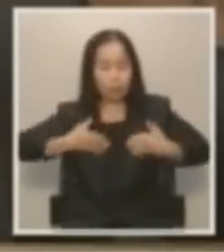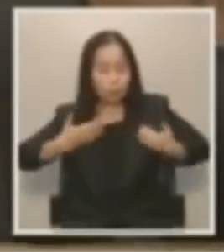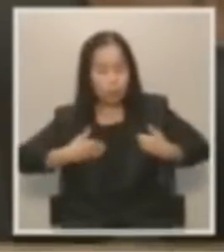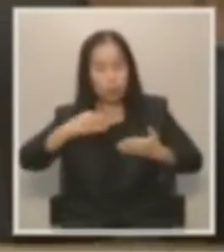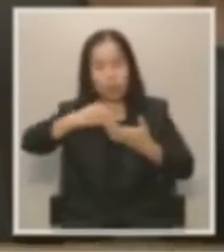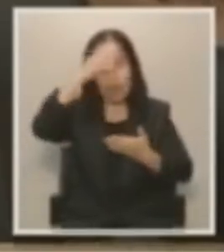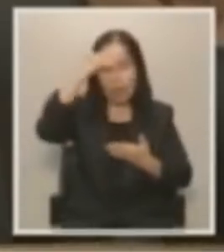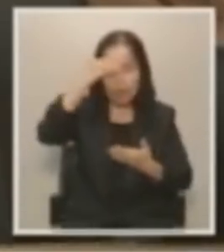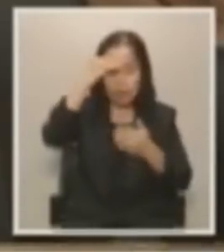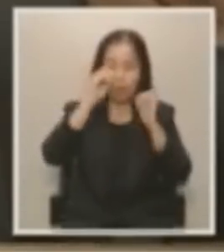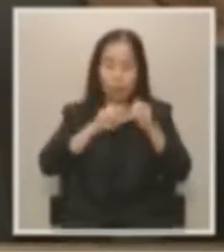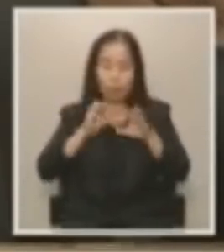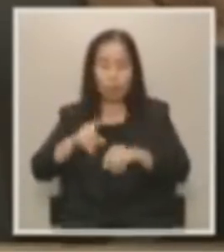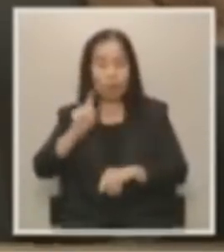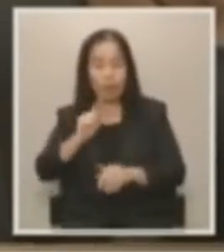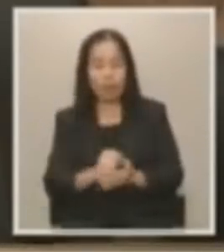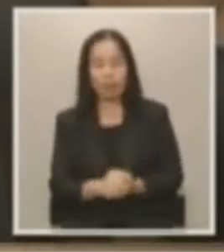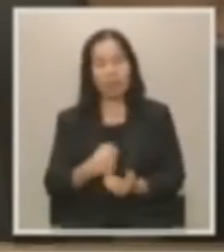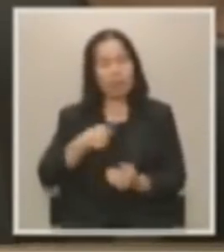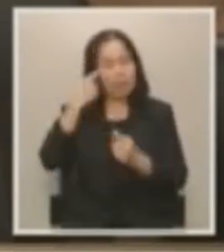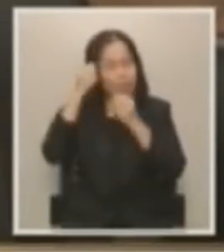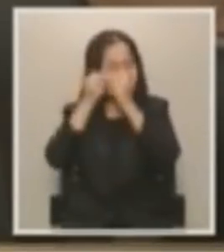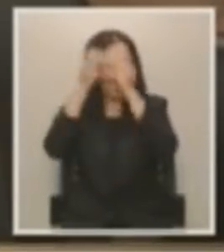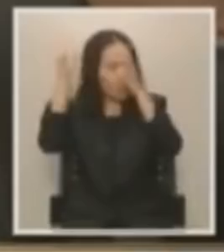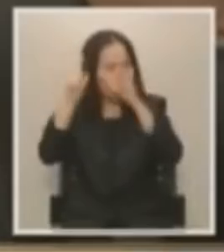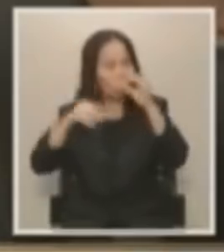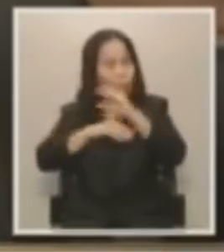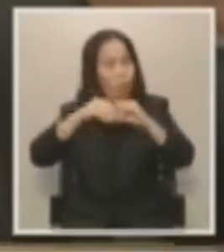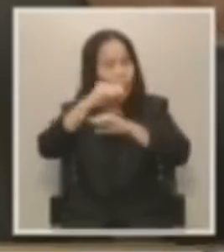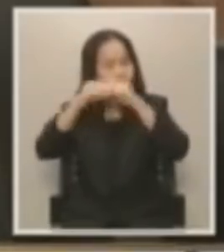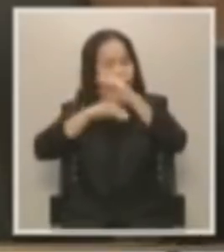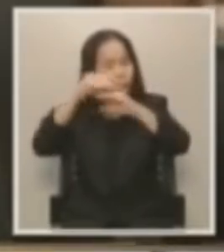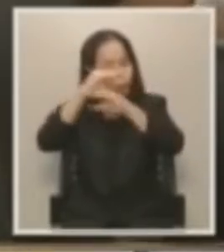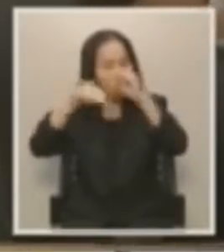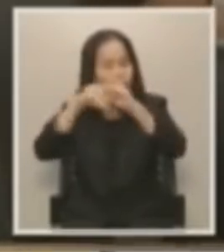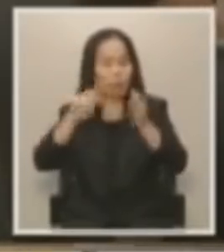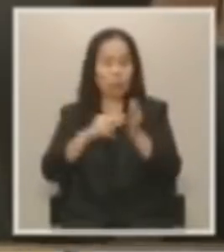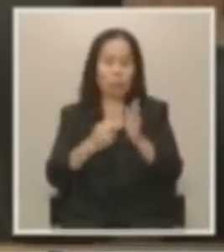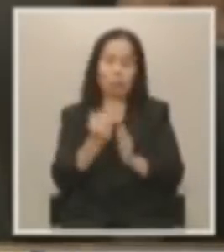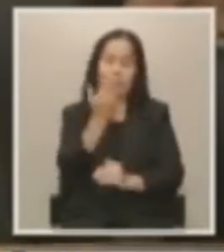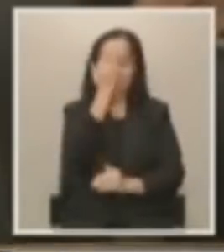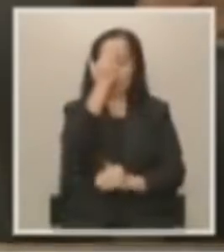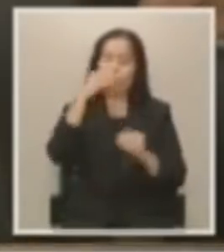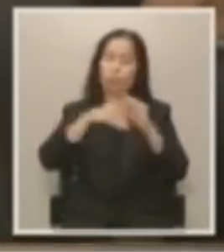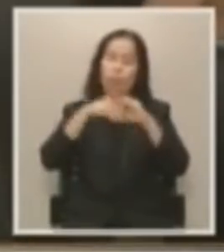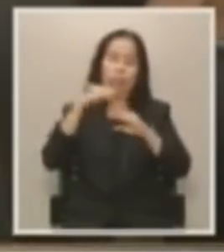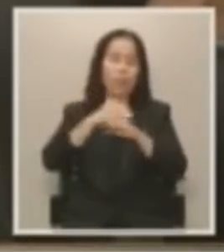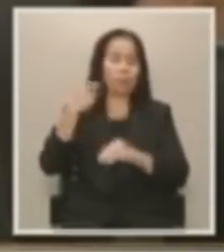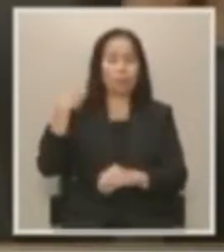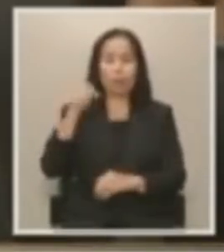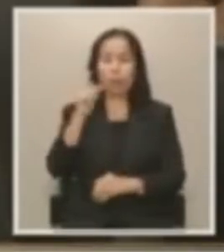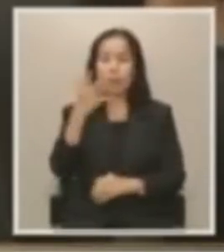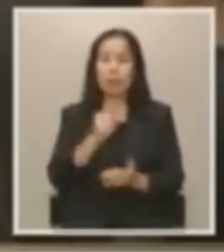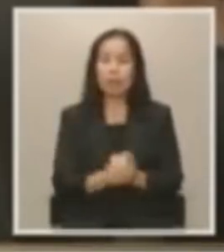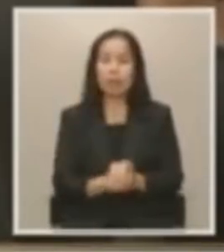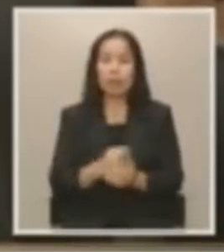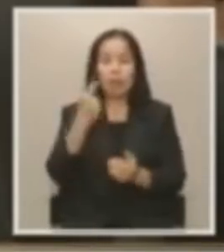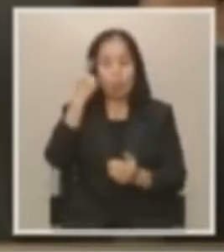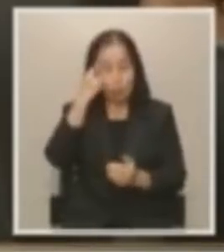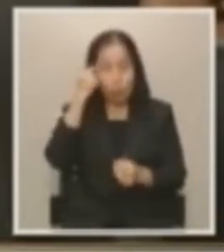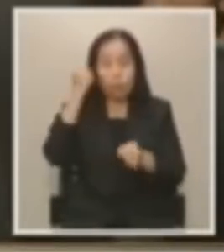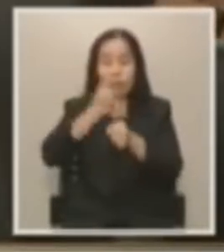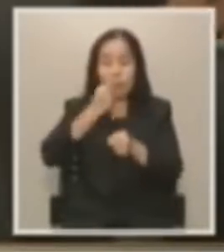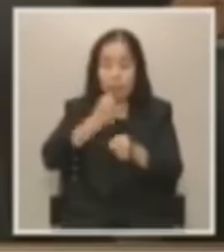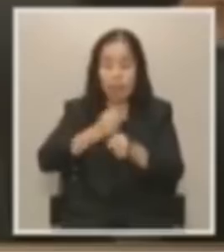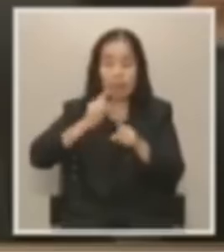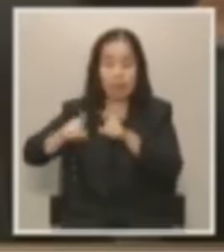ฉันมองเห็นเฉพาะโครงการที่รูปหน้าปะจมูกดิฉันเห็นเฉพาะการทำงานการท